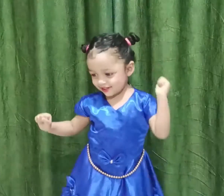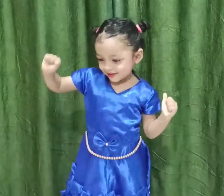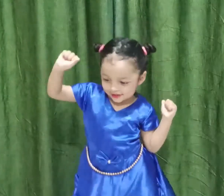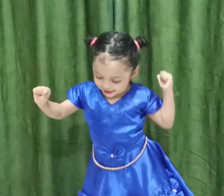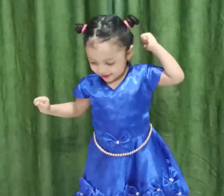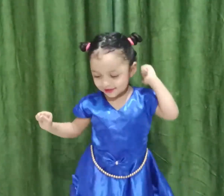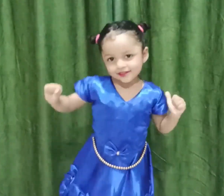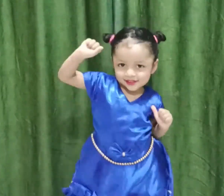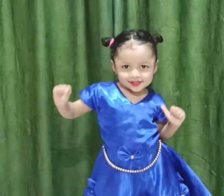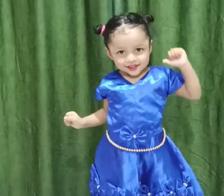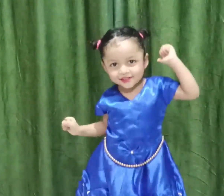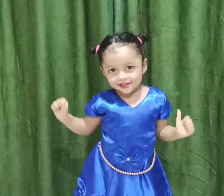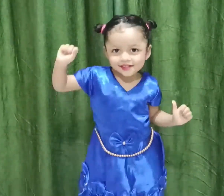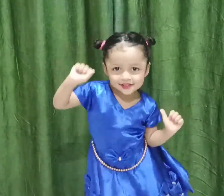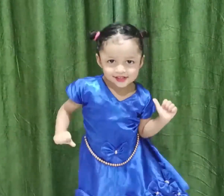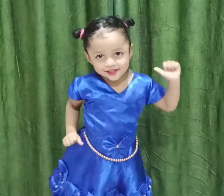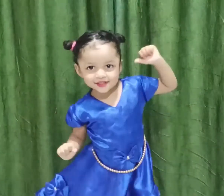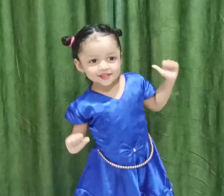வருக்கிறேன்